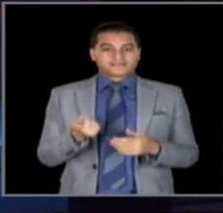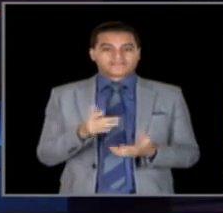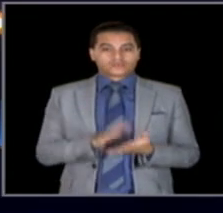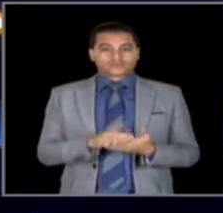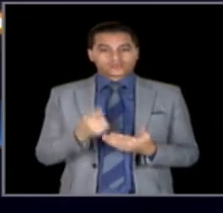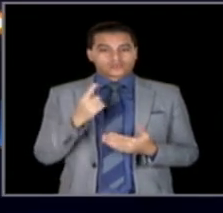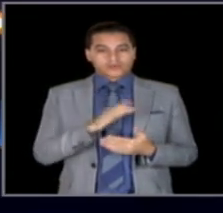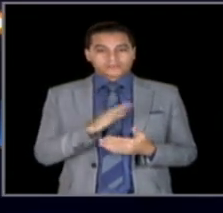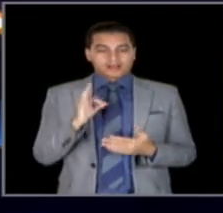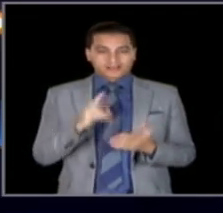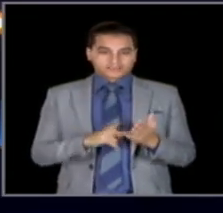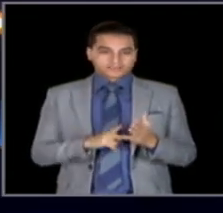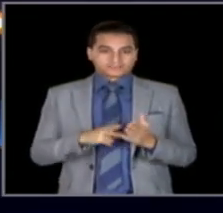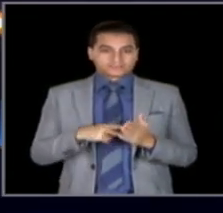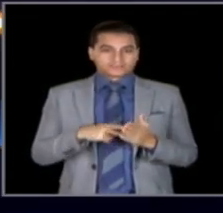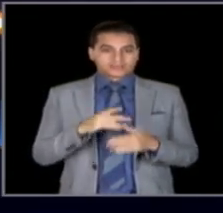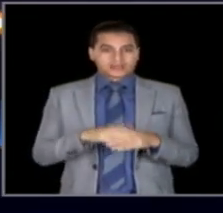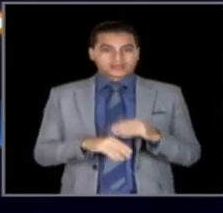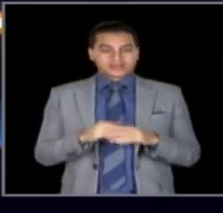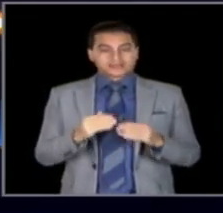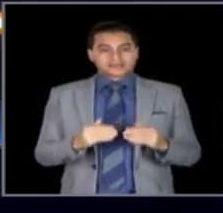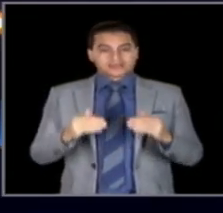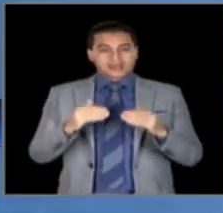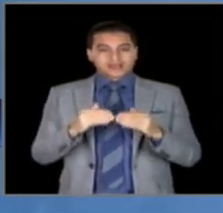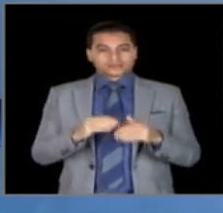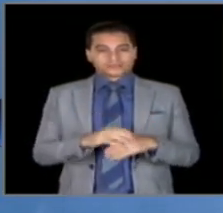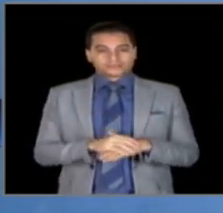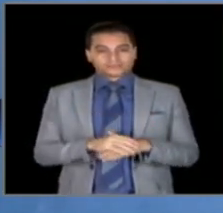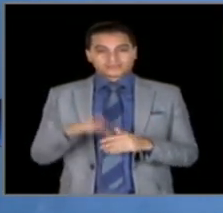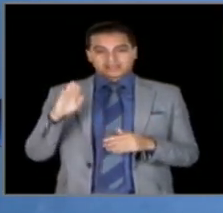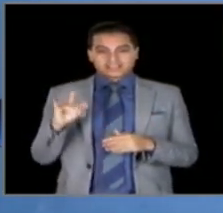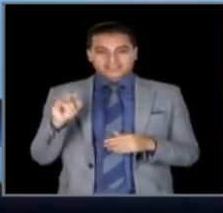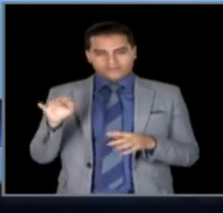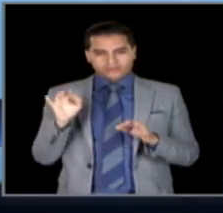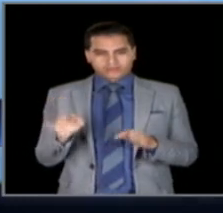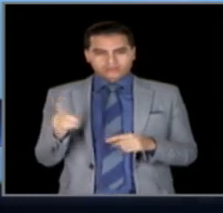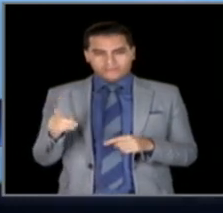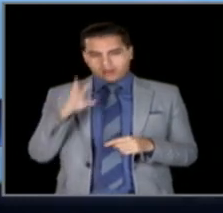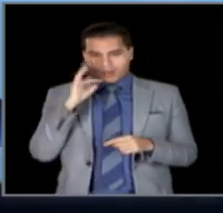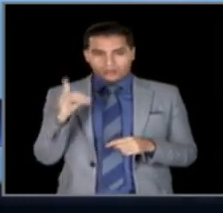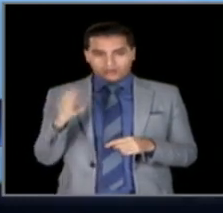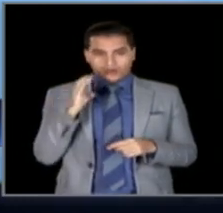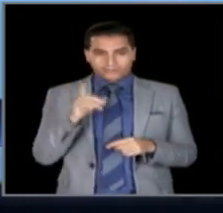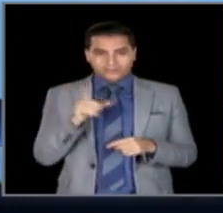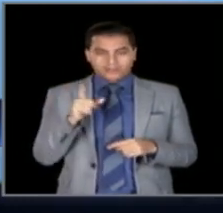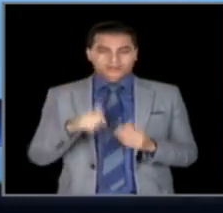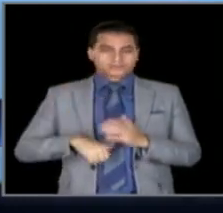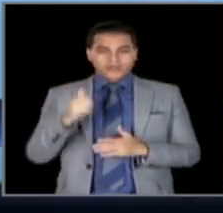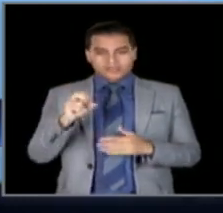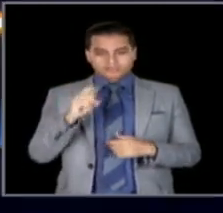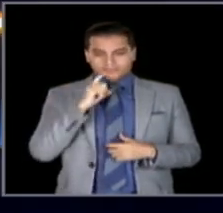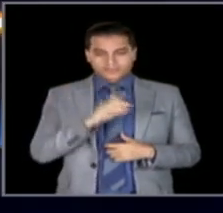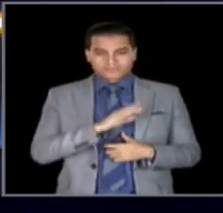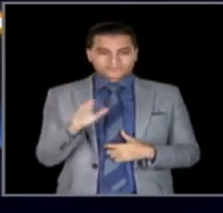الوحيدة هي إن شاء الله التعادل. سيف طبعاً لو جاوبت صح هترجع ب 25